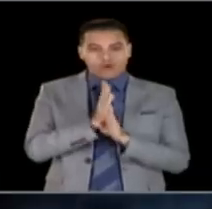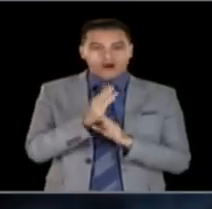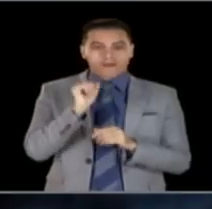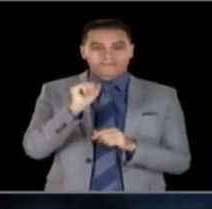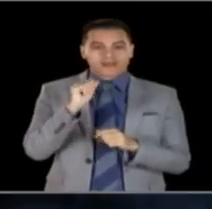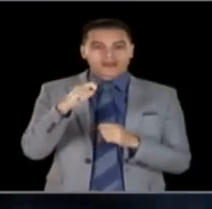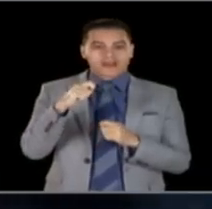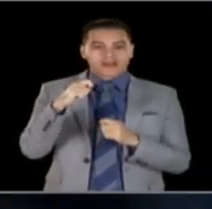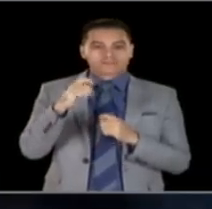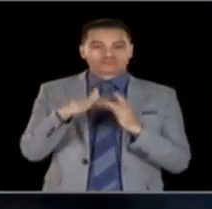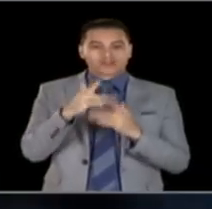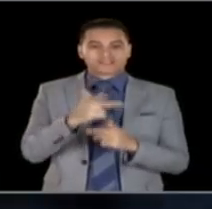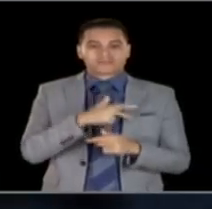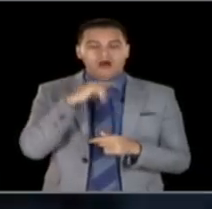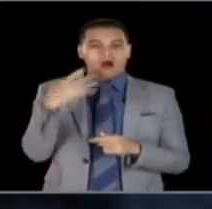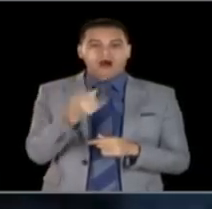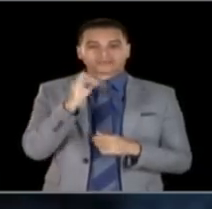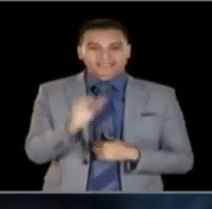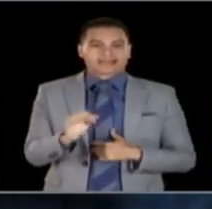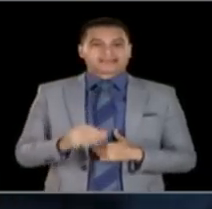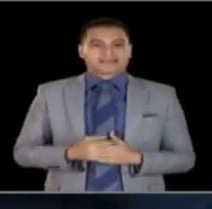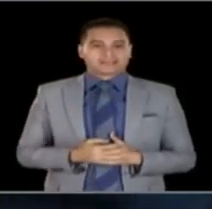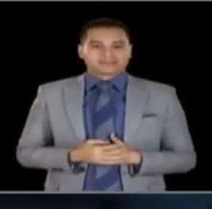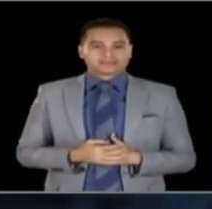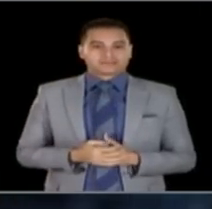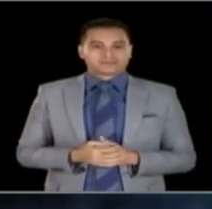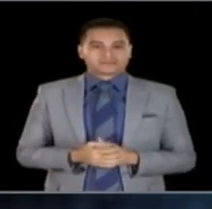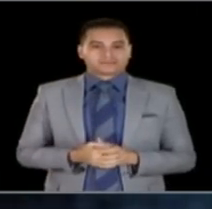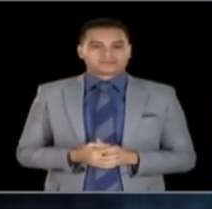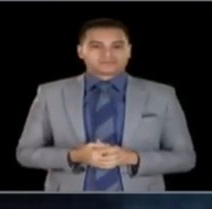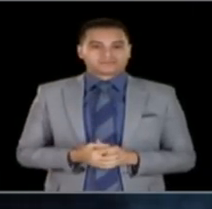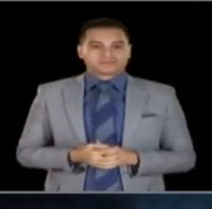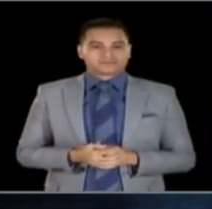من هي مخرجة مسلسل خاص جدا؟